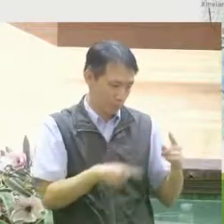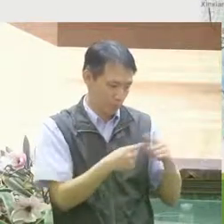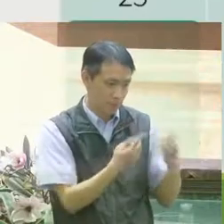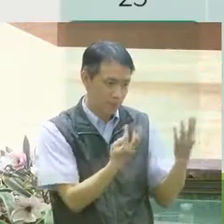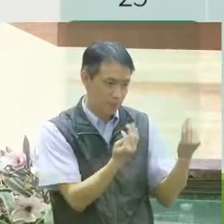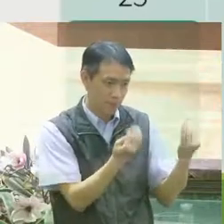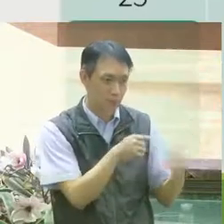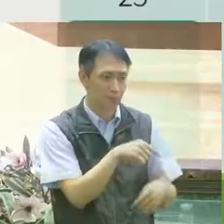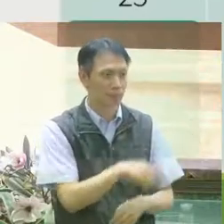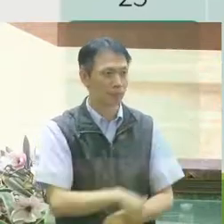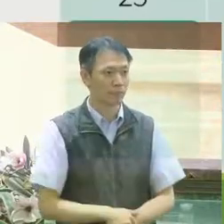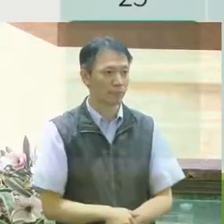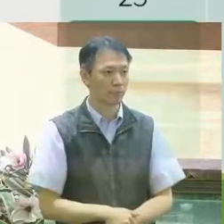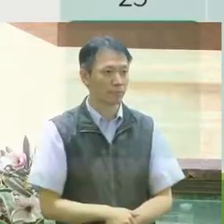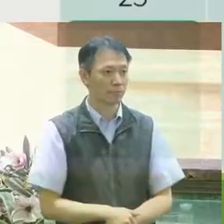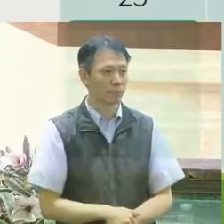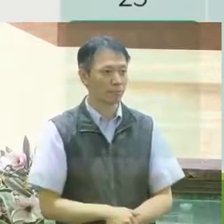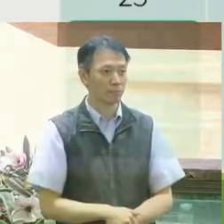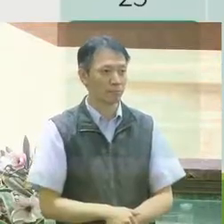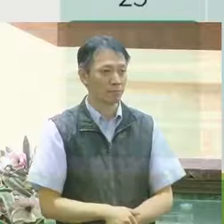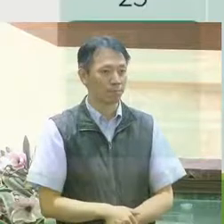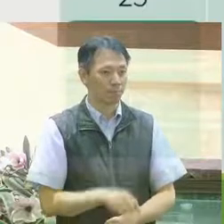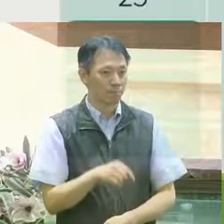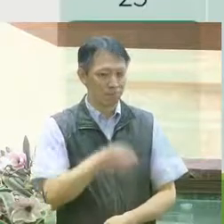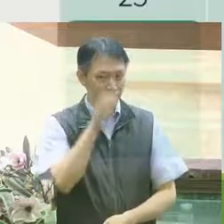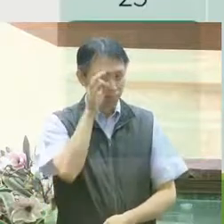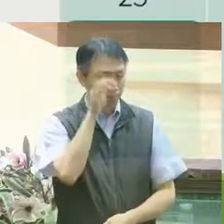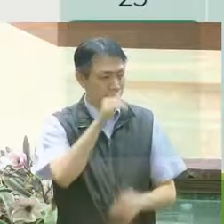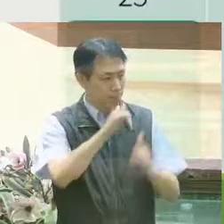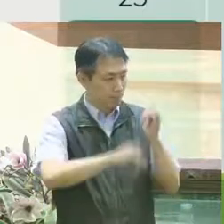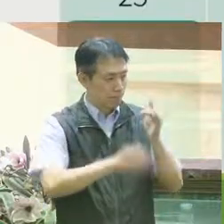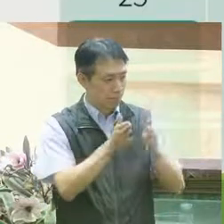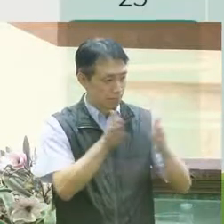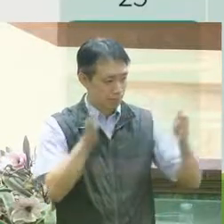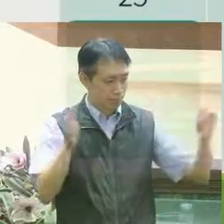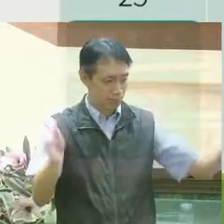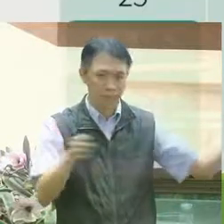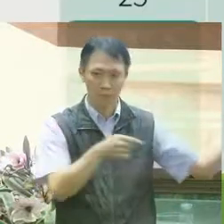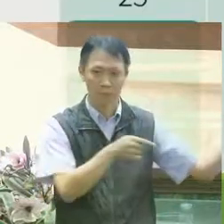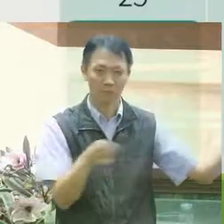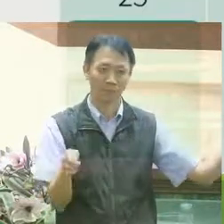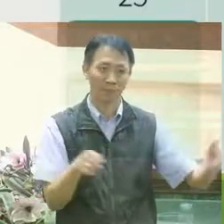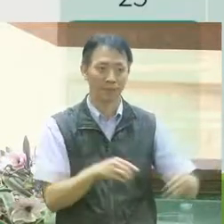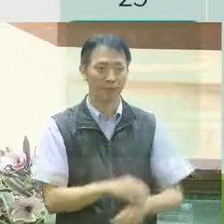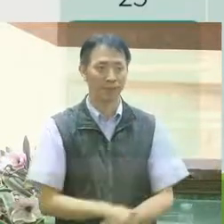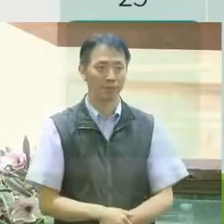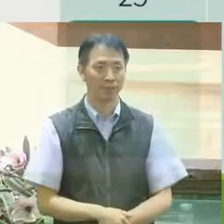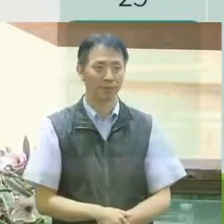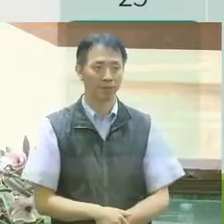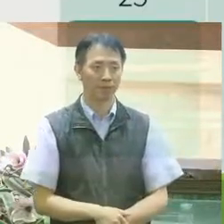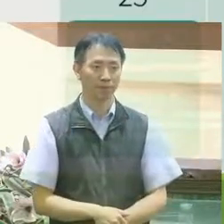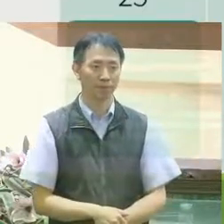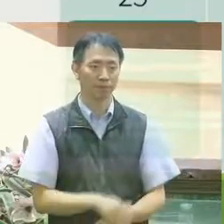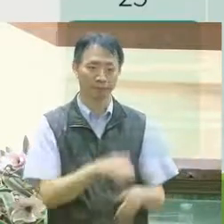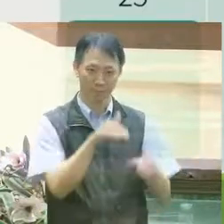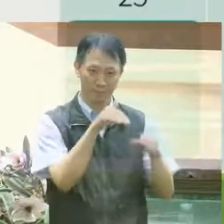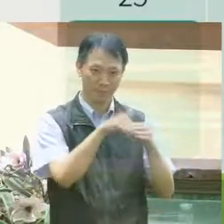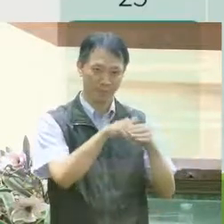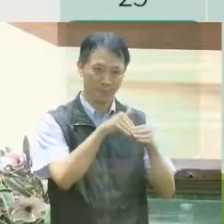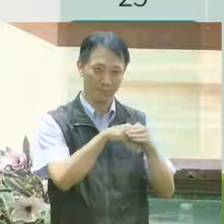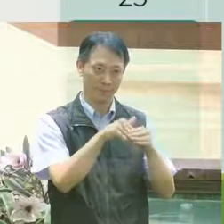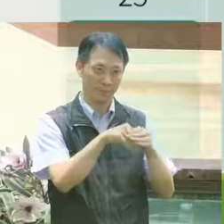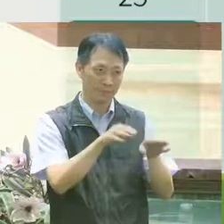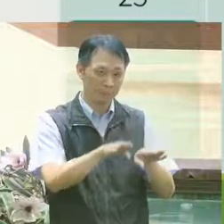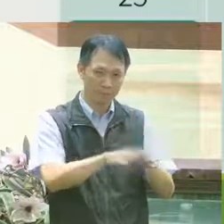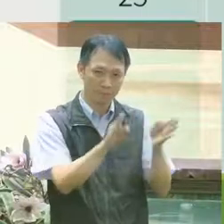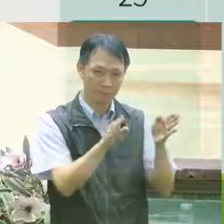字。在这个时间表可以看到事情发生的经过。技术上来说，投票在